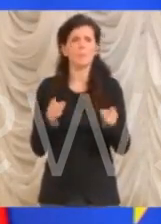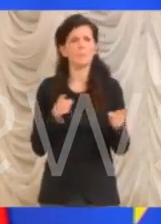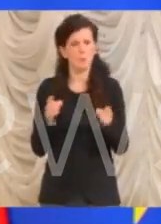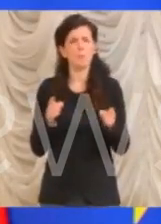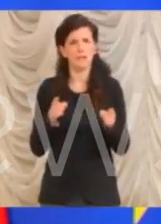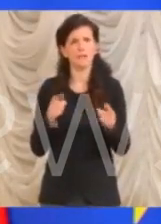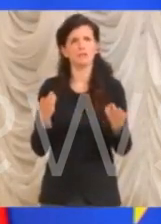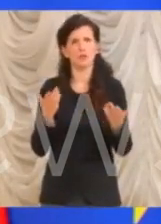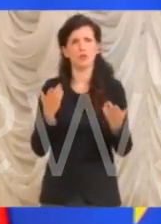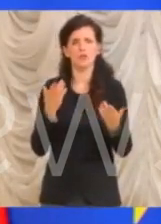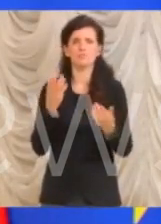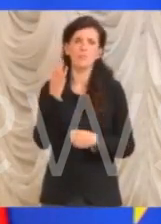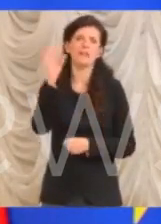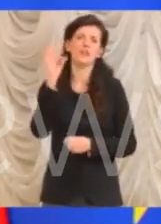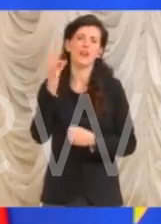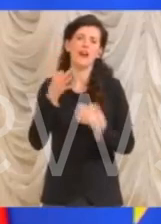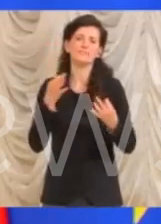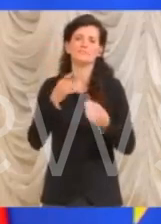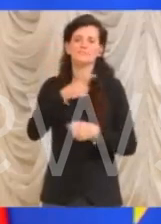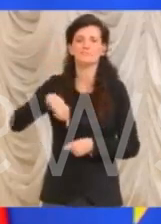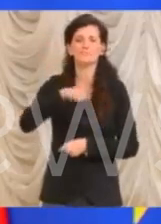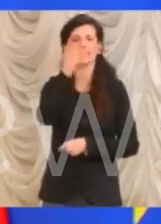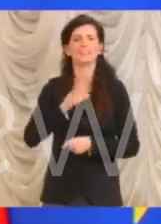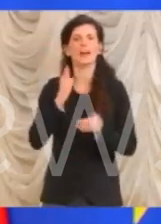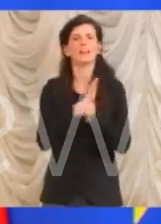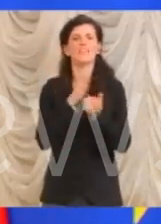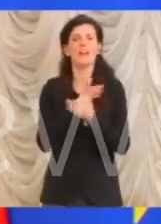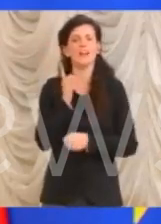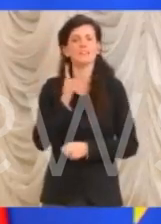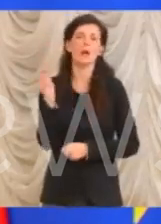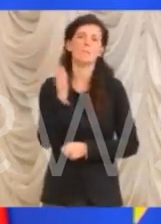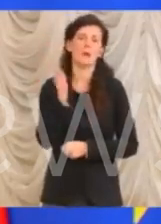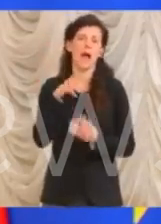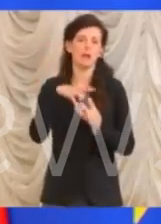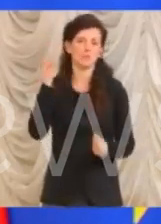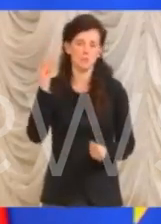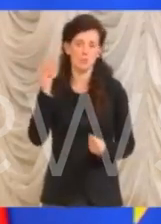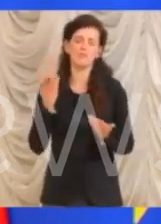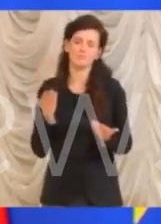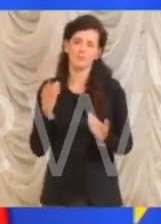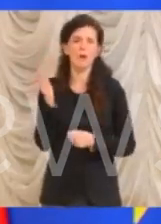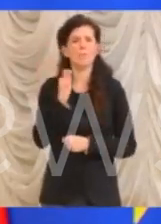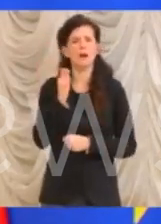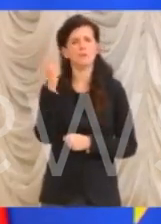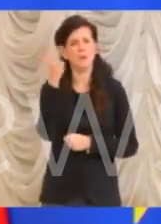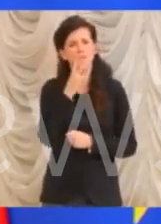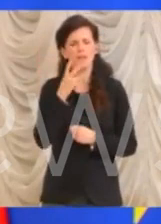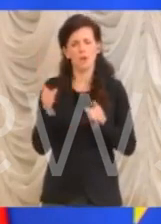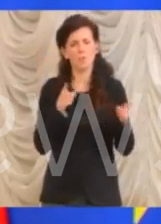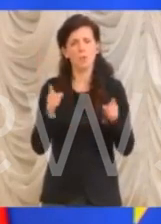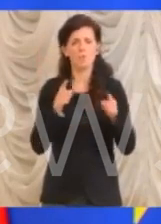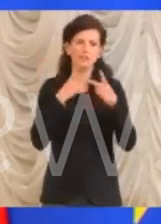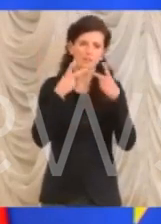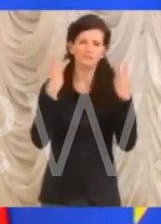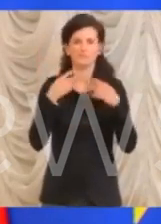festività a noi tutti della ricard e la pasqua è un momento di serenità condivisione anche